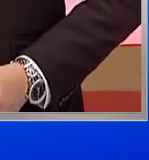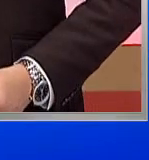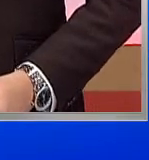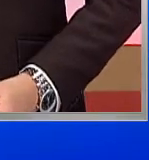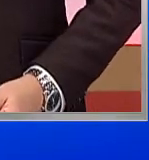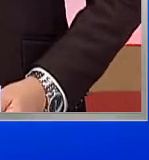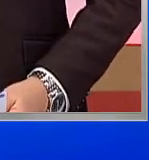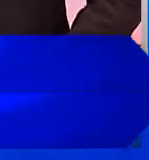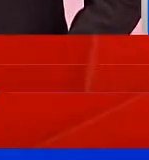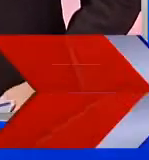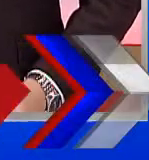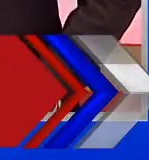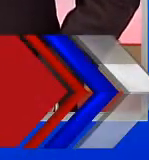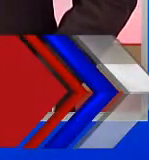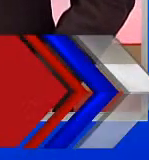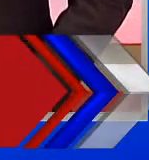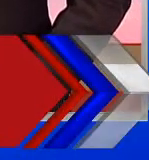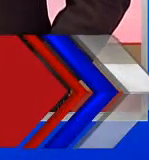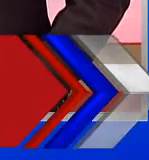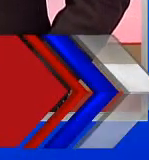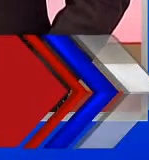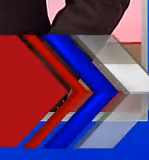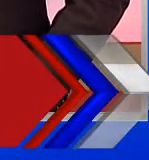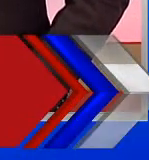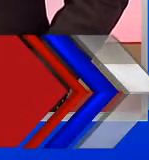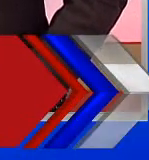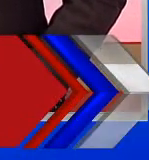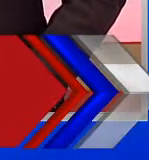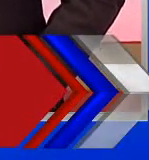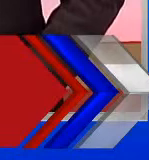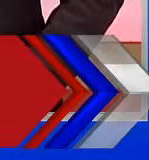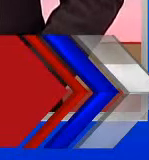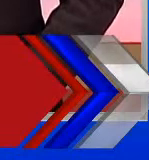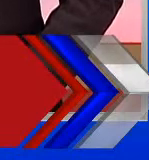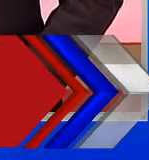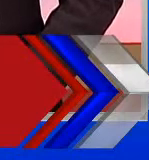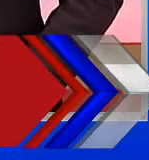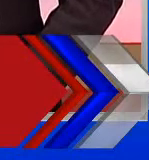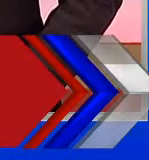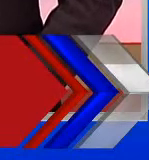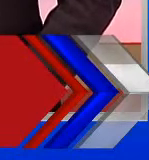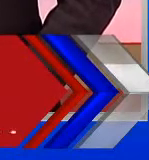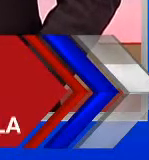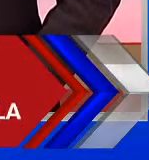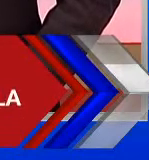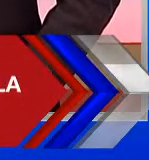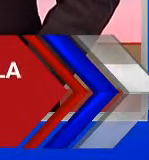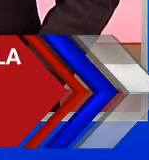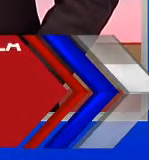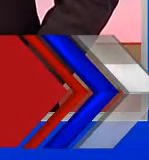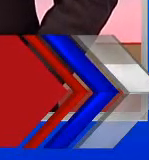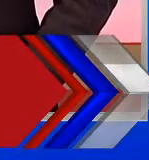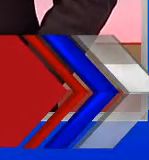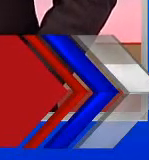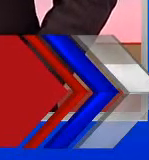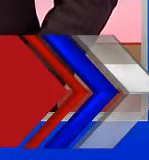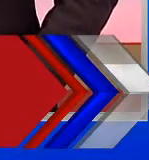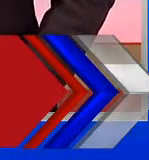2025. At yan po ang mga balita ating tinutukan ngayong Sabado mula po sa Tahanan ng Katotohanan. Ako si Pia Arcangel. Ako